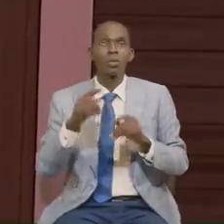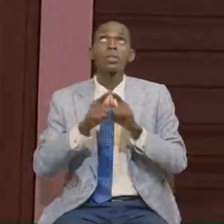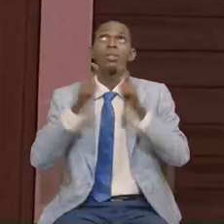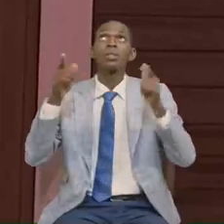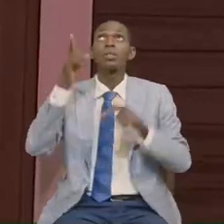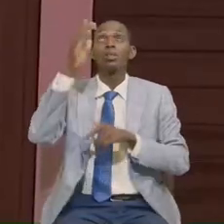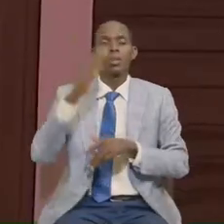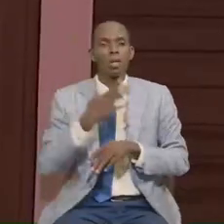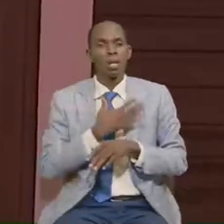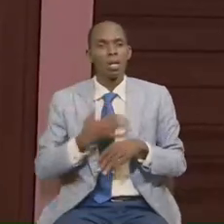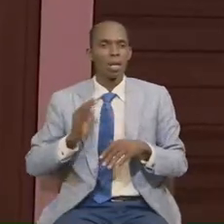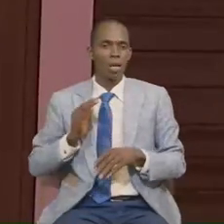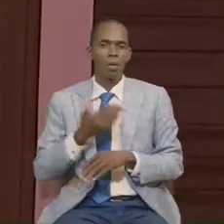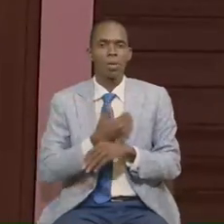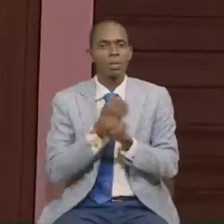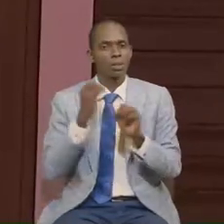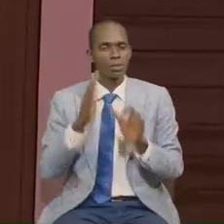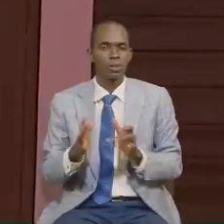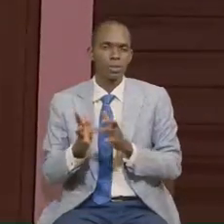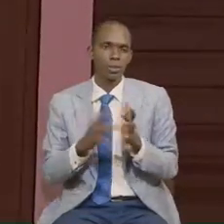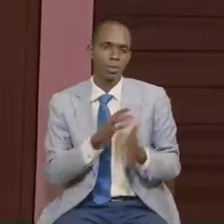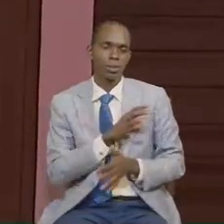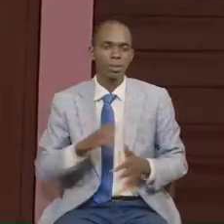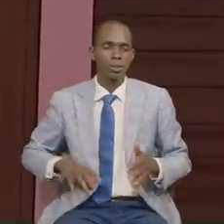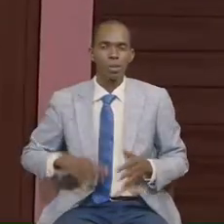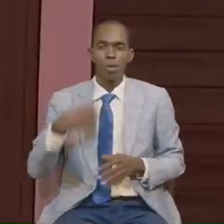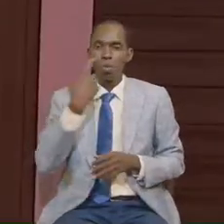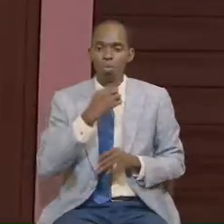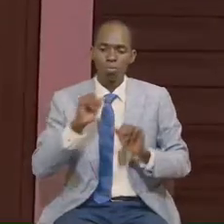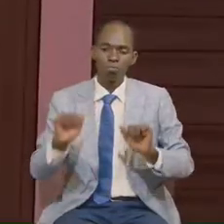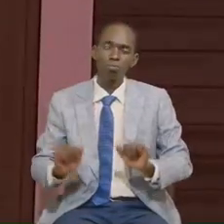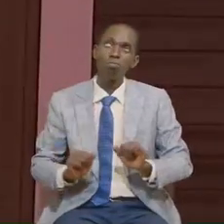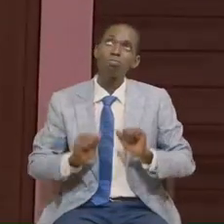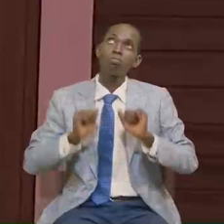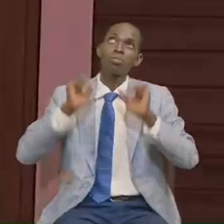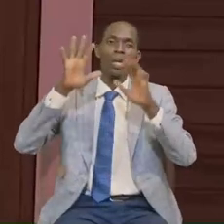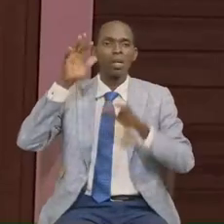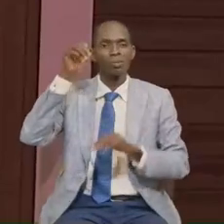Jésus-Christ. Voyez ceci dans le verset 14, qui s'est donné lui-même pour nous,